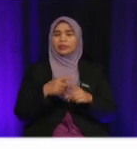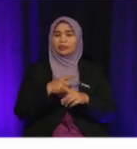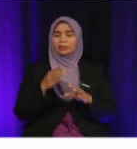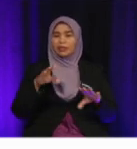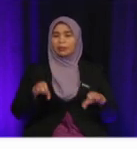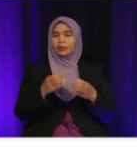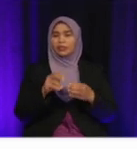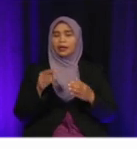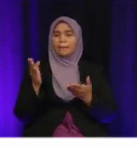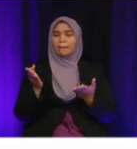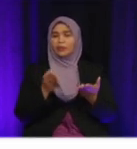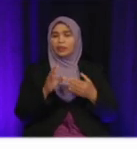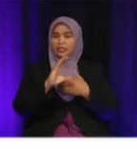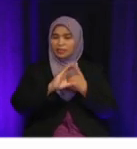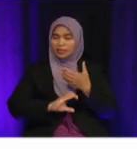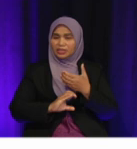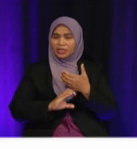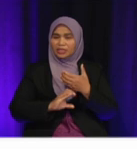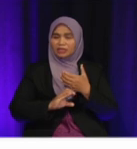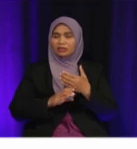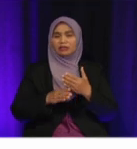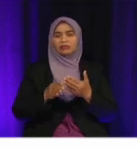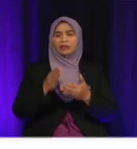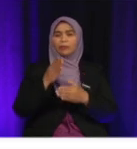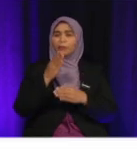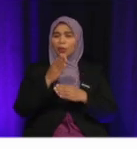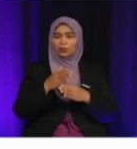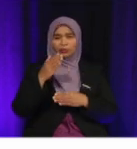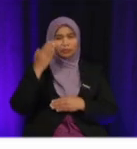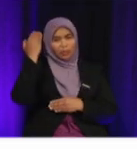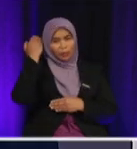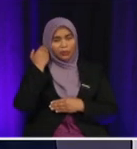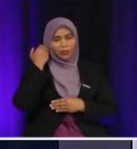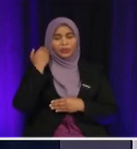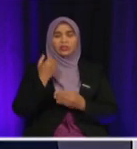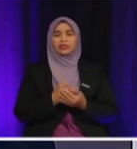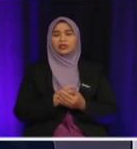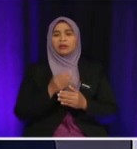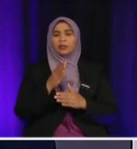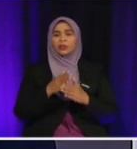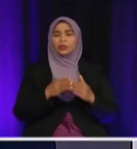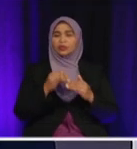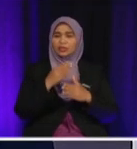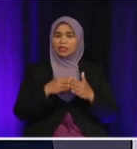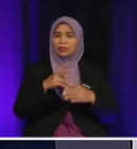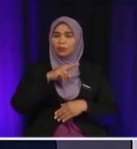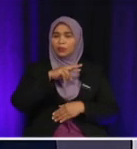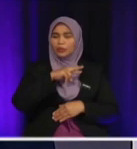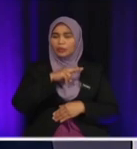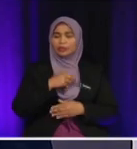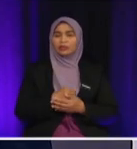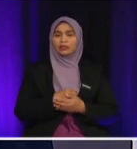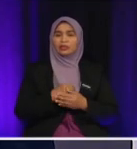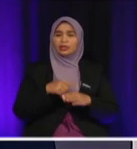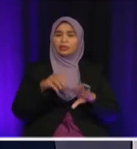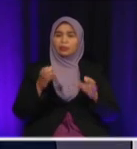membawa kepada kecederaan. Dipotong telinganya, bisa sebut tadi, potong jari, potong kaki, potong tangan. Ya, berlaku, dibuat